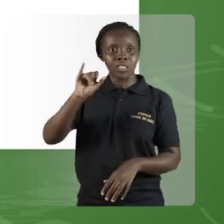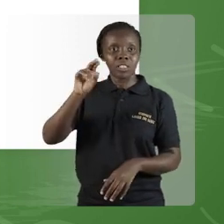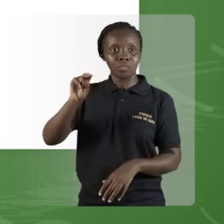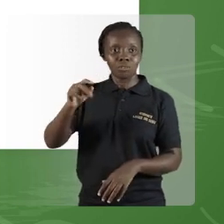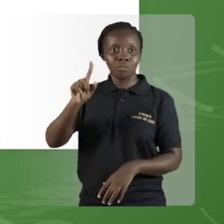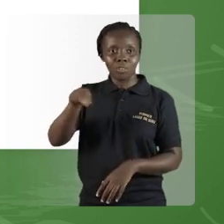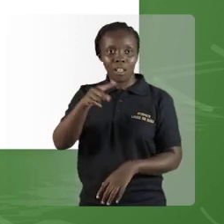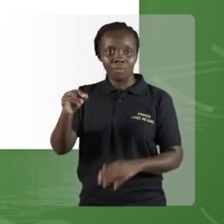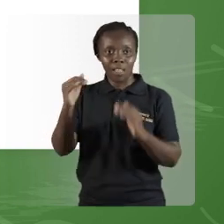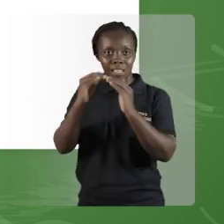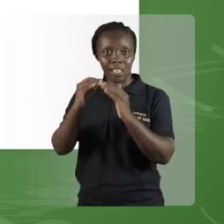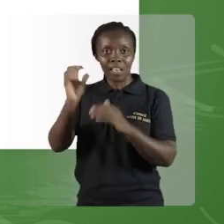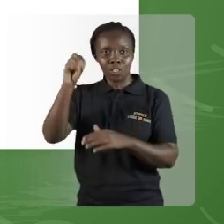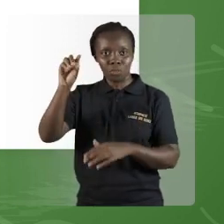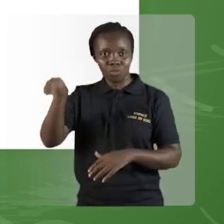0,5.